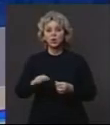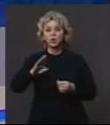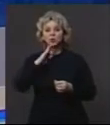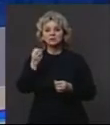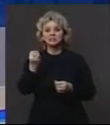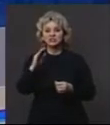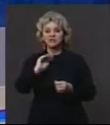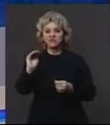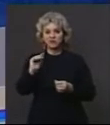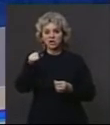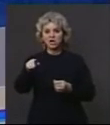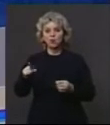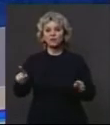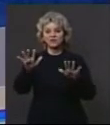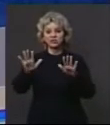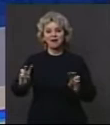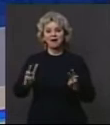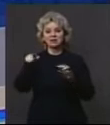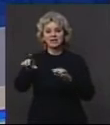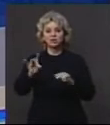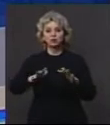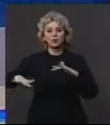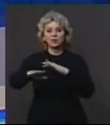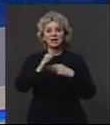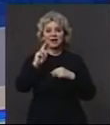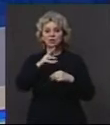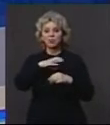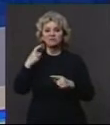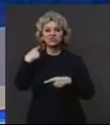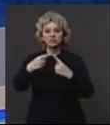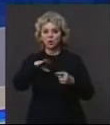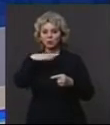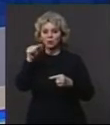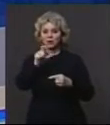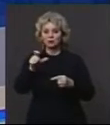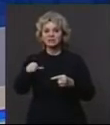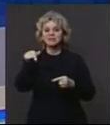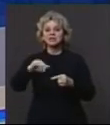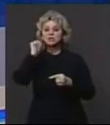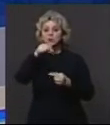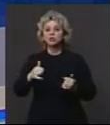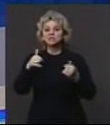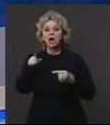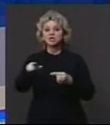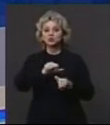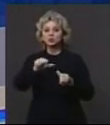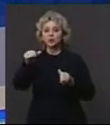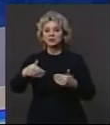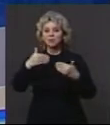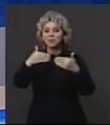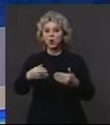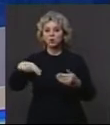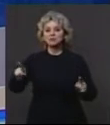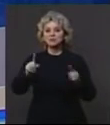Утром 14 февраля у Вечного огня на Ростовской площади Карла Маркса всегда многолюдно. А в этом году церемония особенная. С проходом